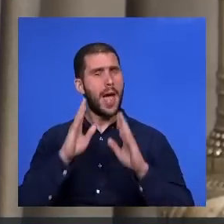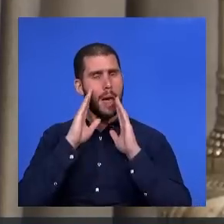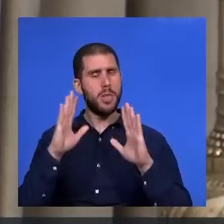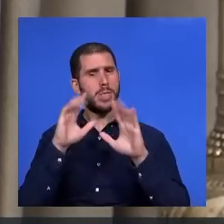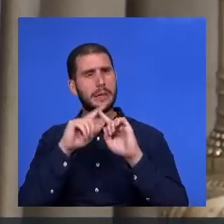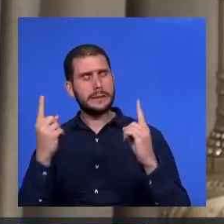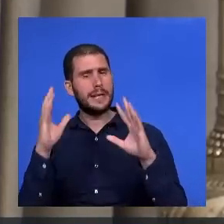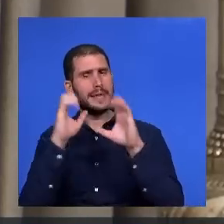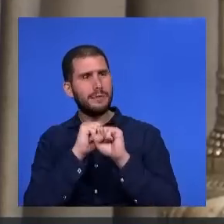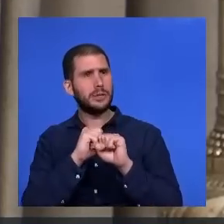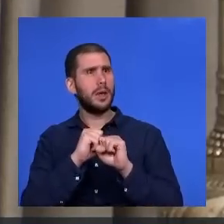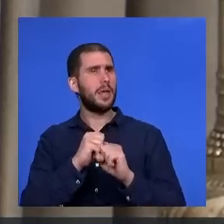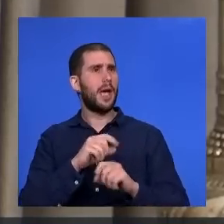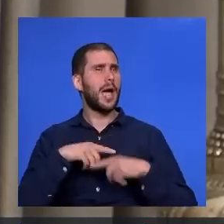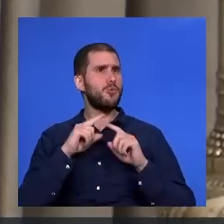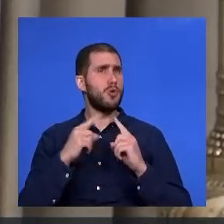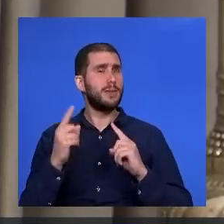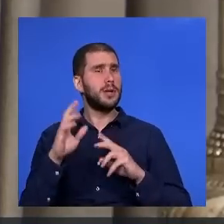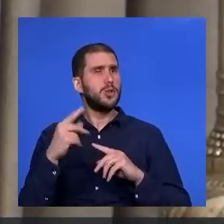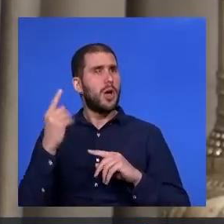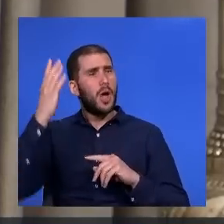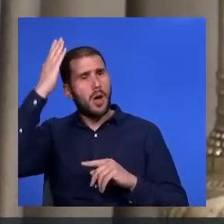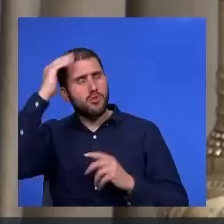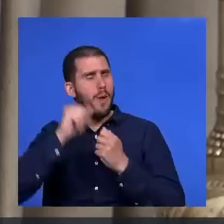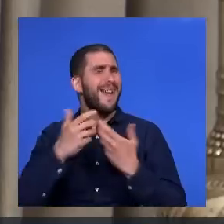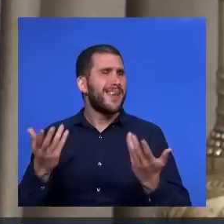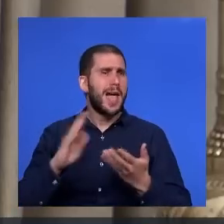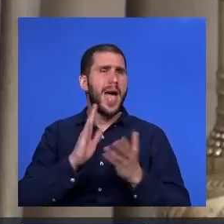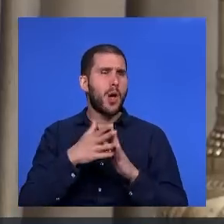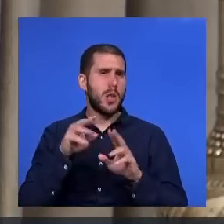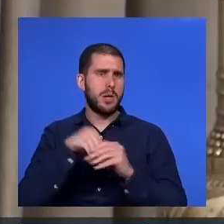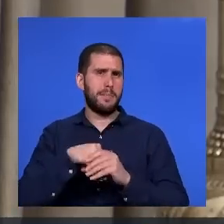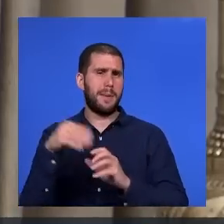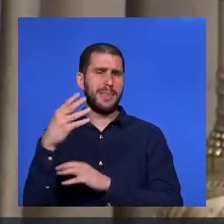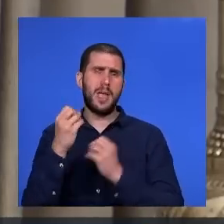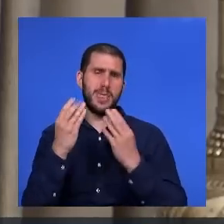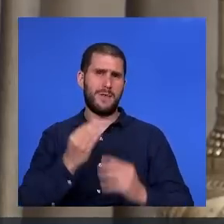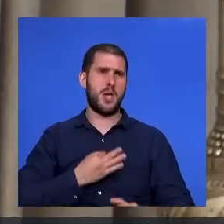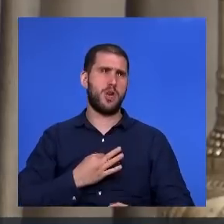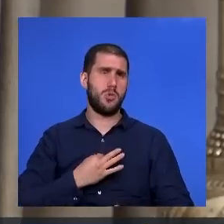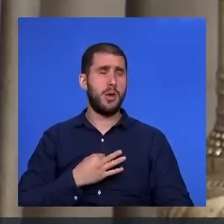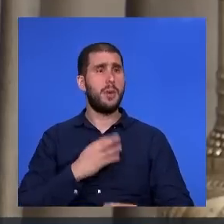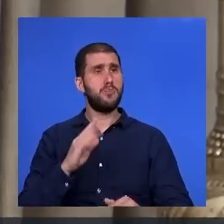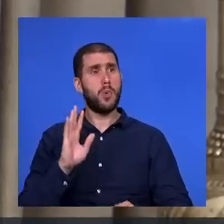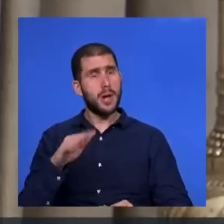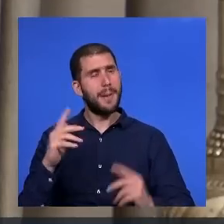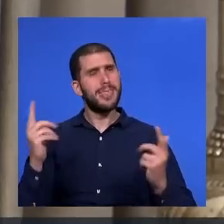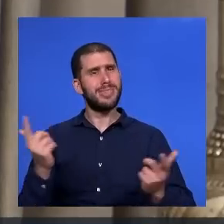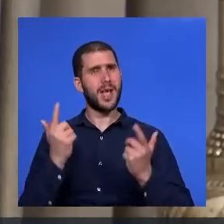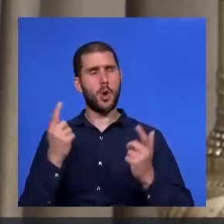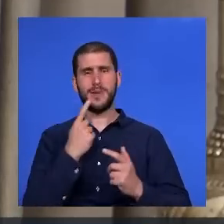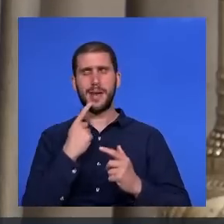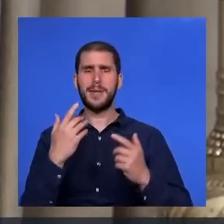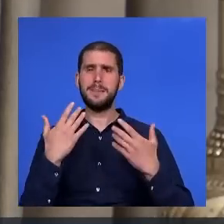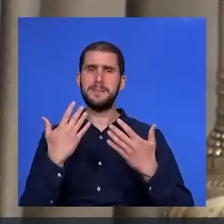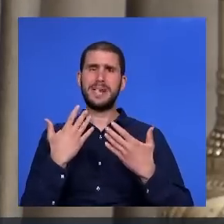עולם, אורחות חיים, דברים שיש על הראש או אין על הראש, הכל נמצא במדינה שלנו הנפלאה. אז בואו גם נחגוג ונאמר, מזל